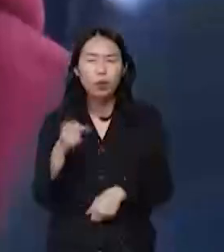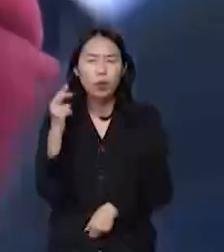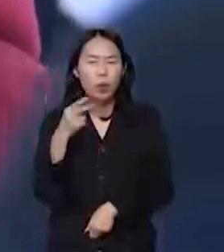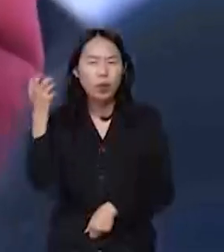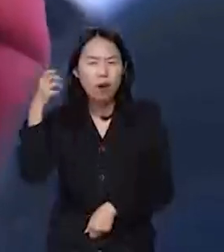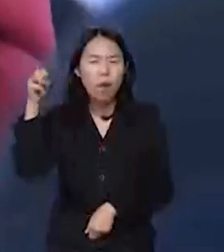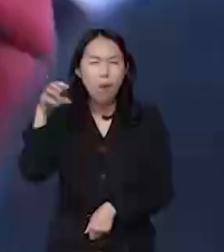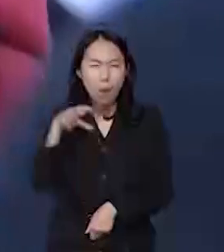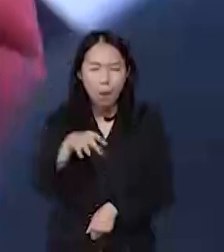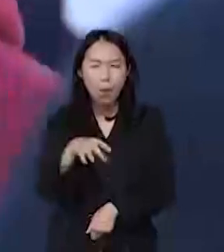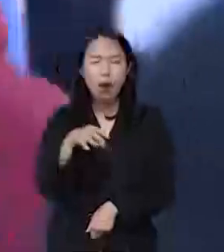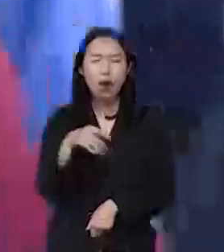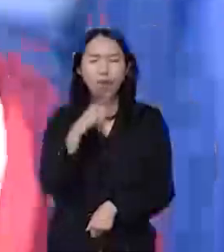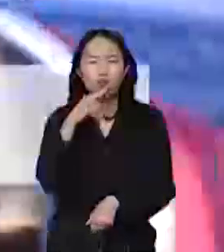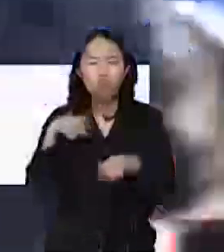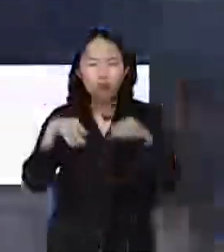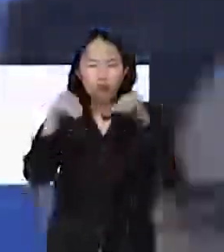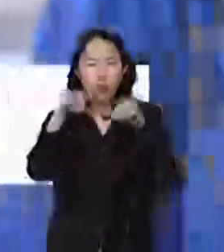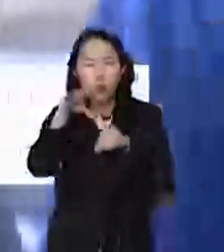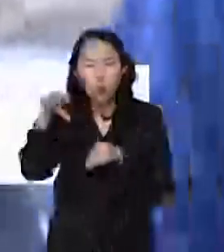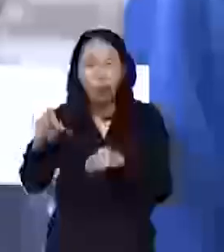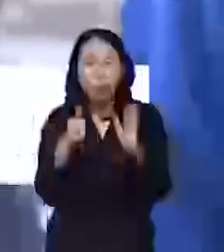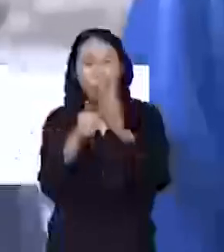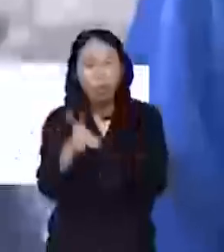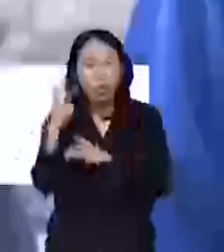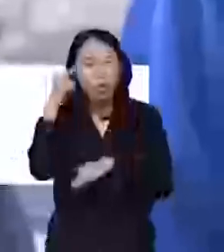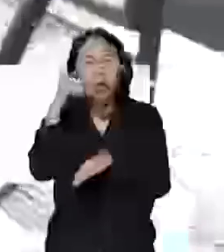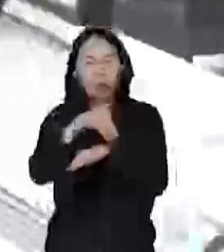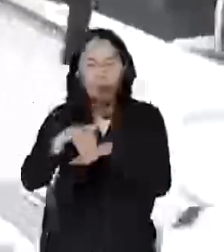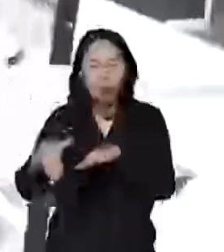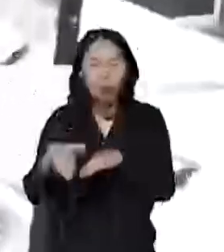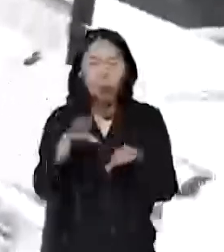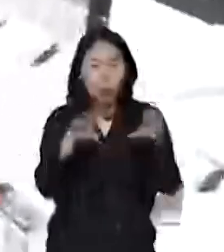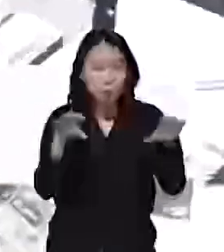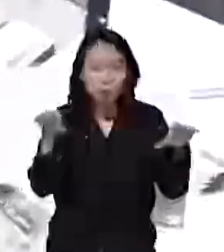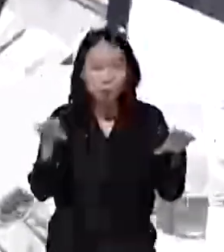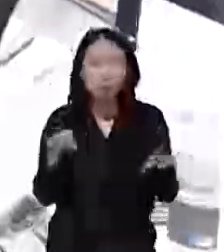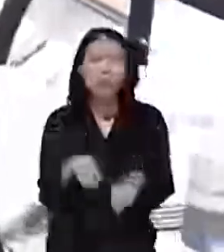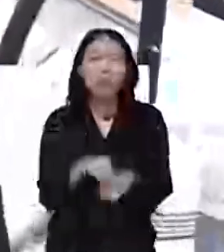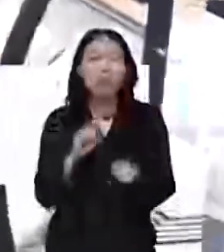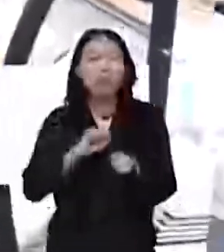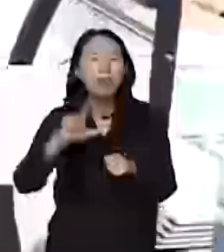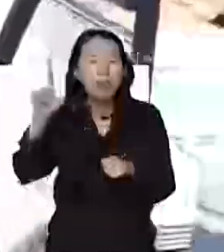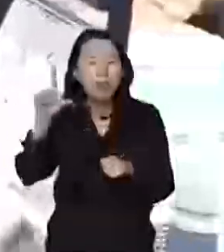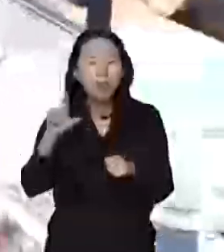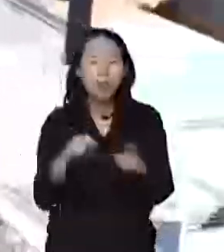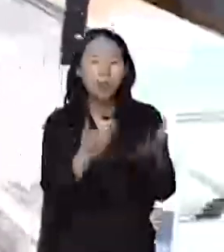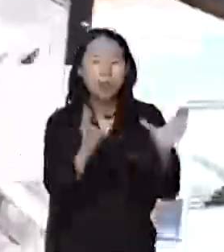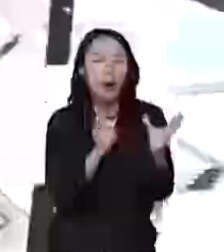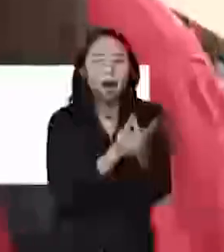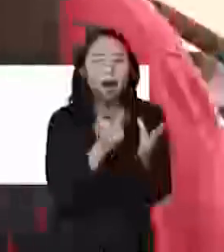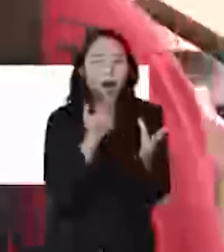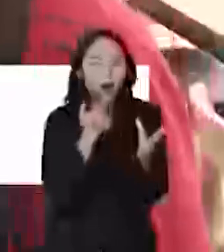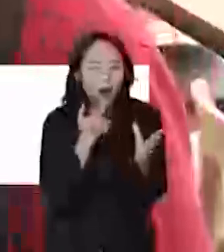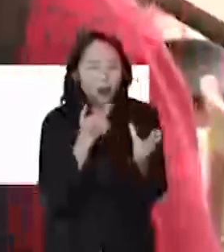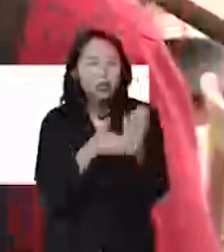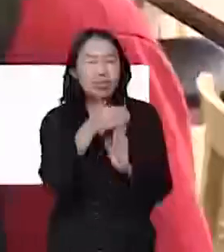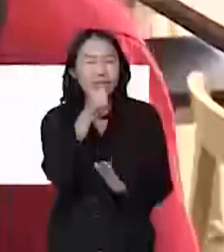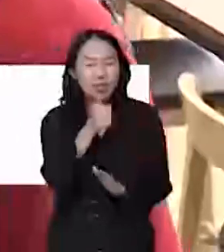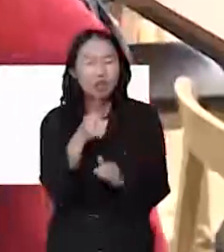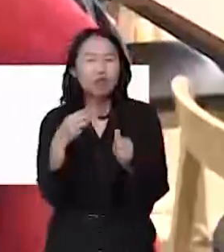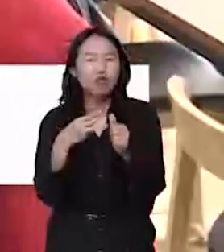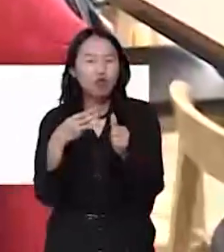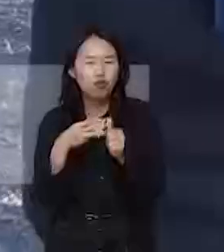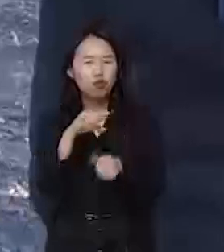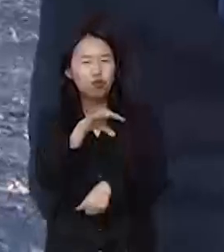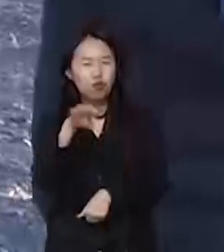현장을 찾을 예정입니다. 현장 방문지 대부분 무소속 시장 군수가 있는 곳이라는 점에서 눈길을 끌고